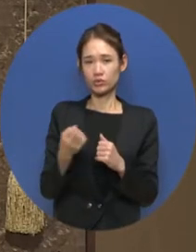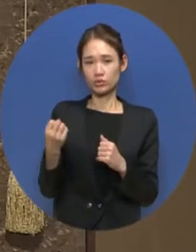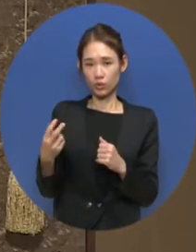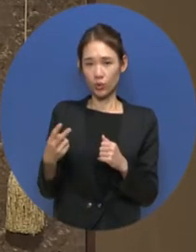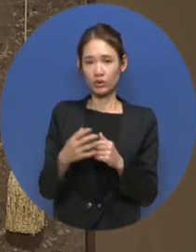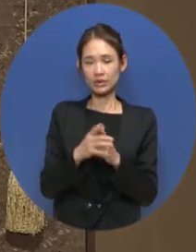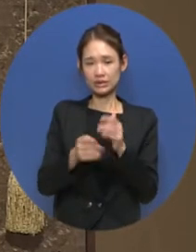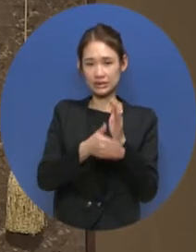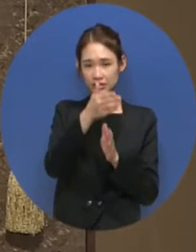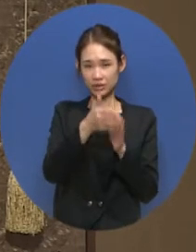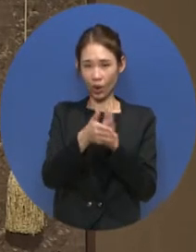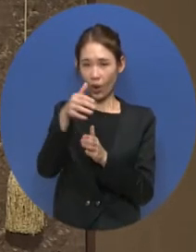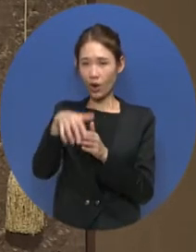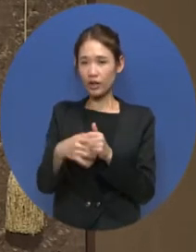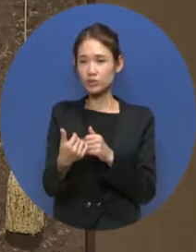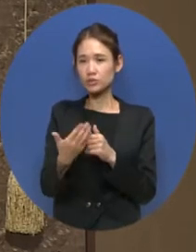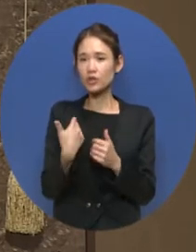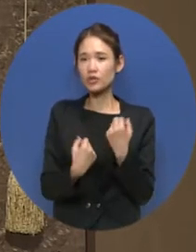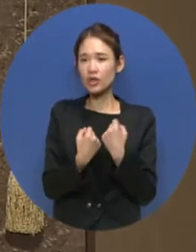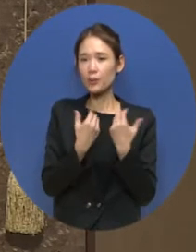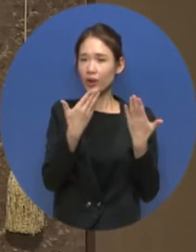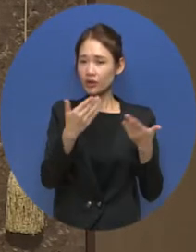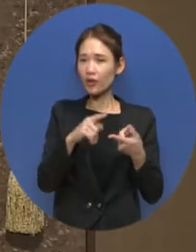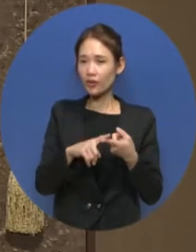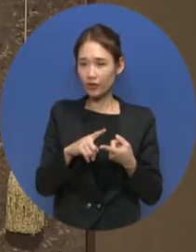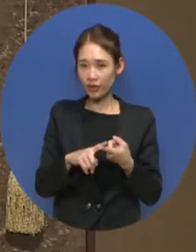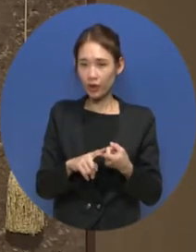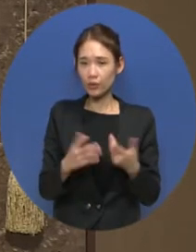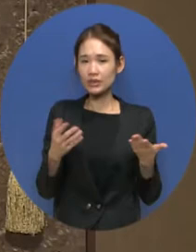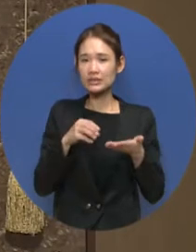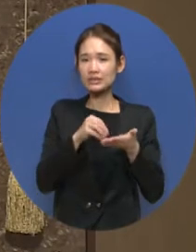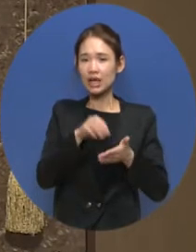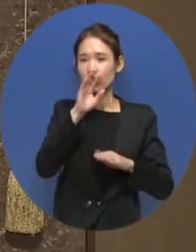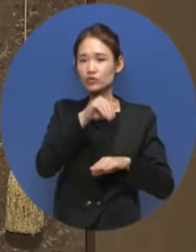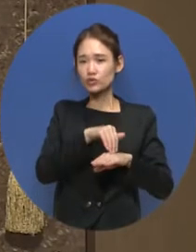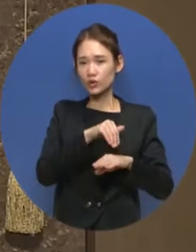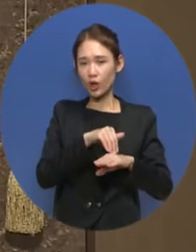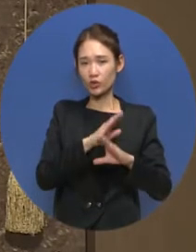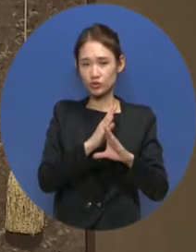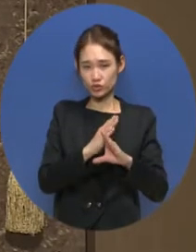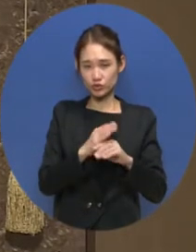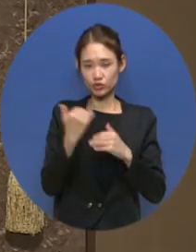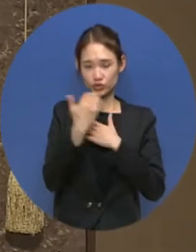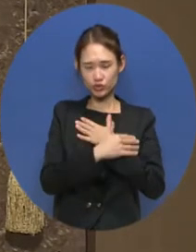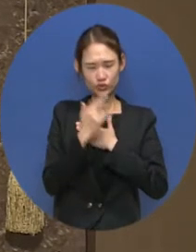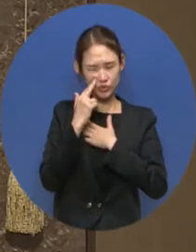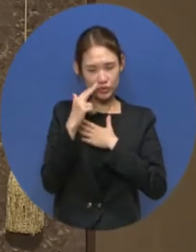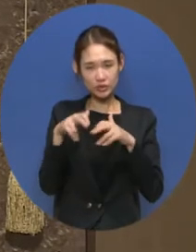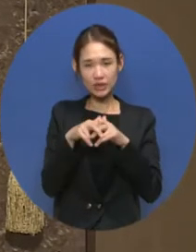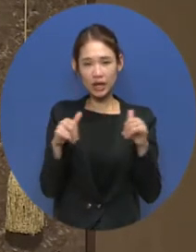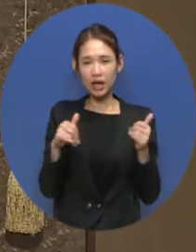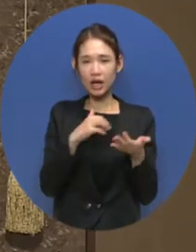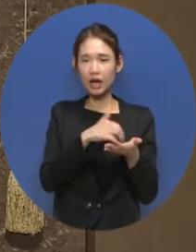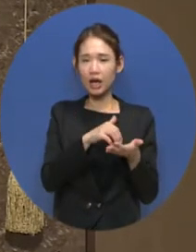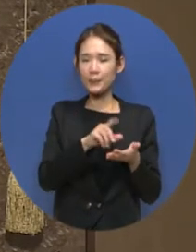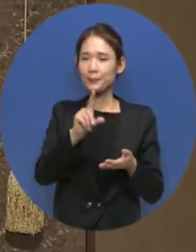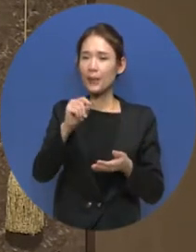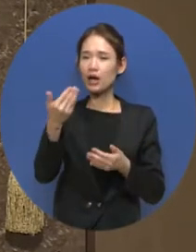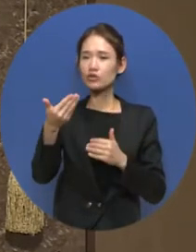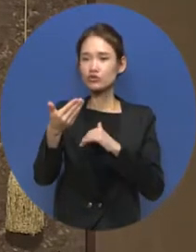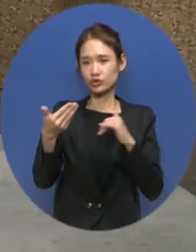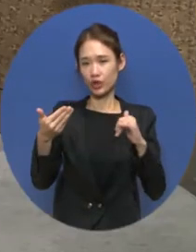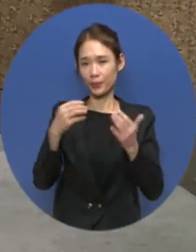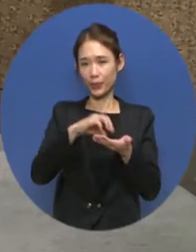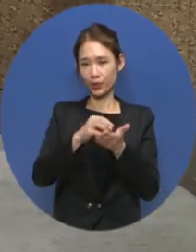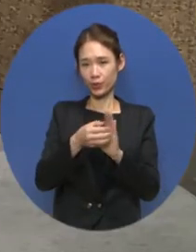이 시설들에서 아까 말씀드린 일자리 훈련을 하고 있는 중증 장애인 분들은 한 19,000명 정도